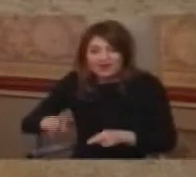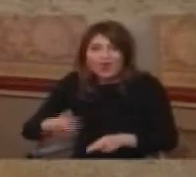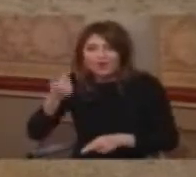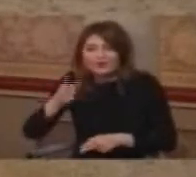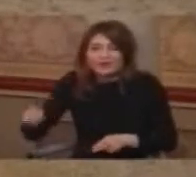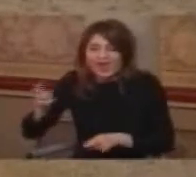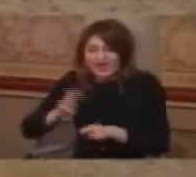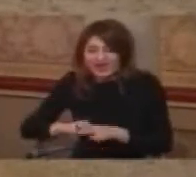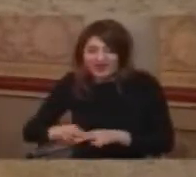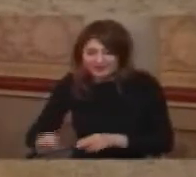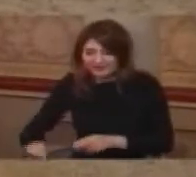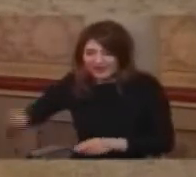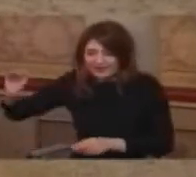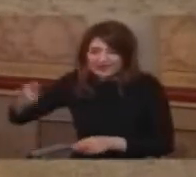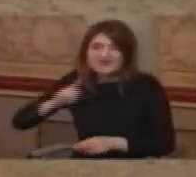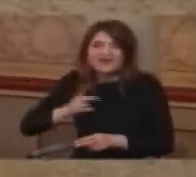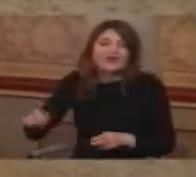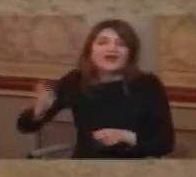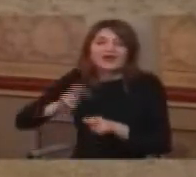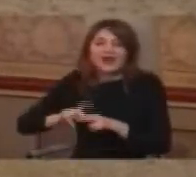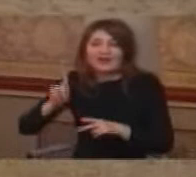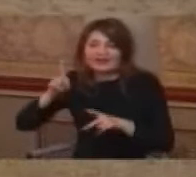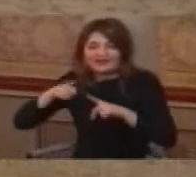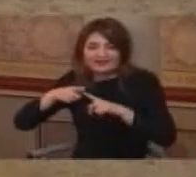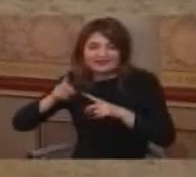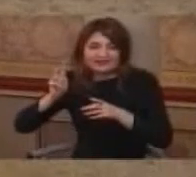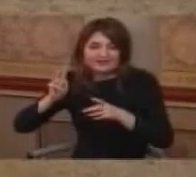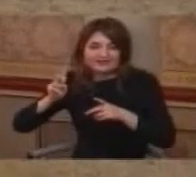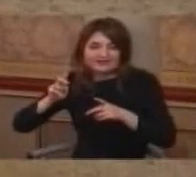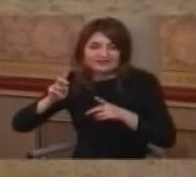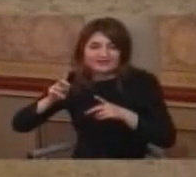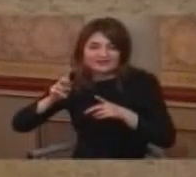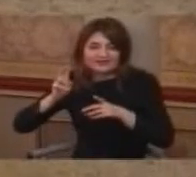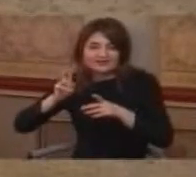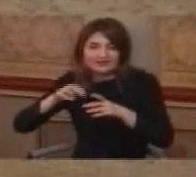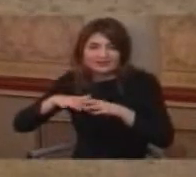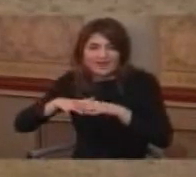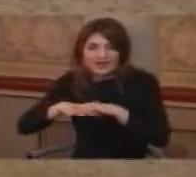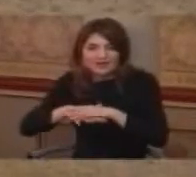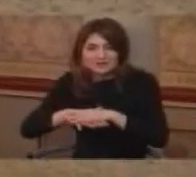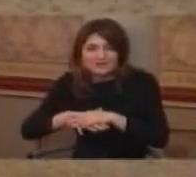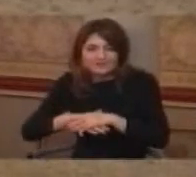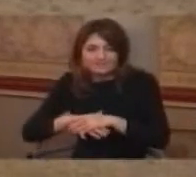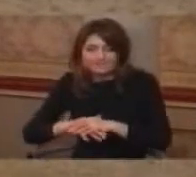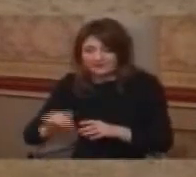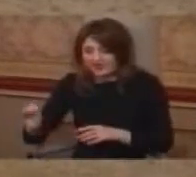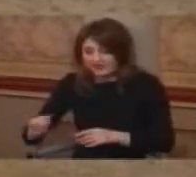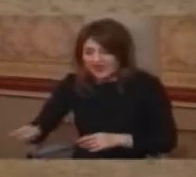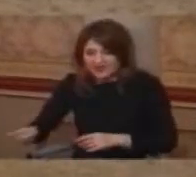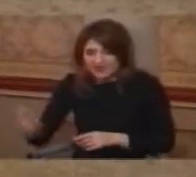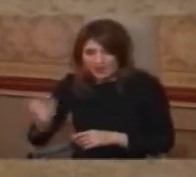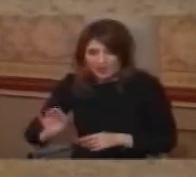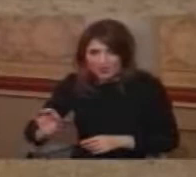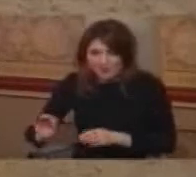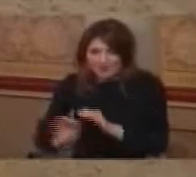i ranom integracijom. Djece u dječjem vrtiću, pomoći njihovih roditelja na tom